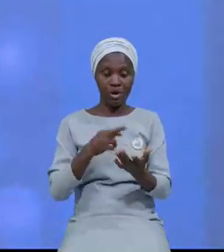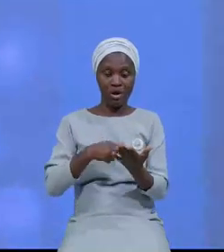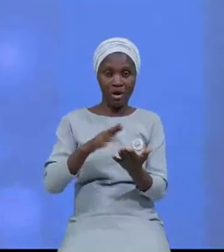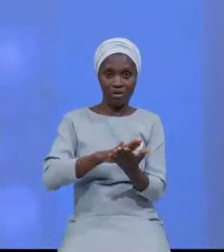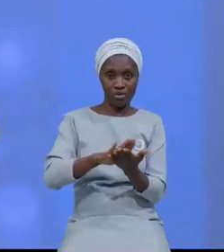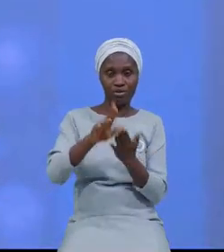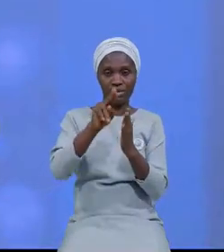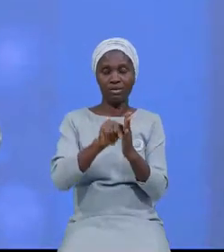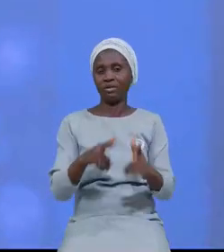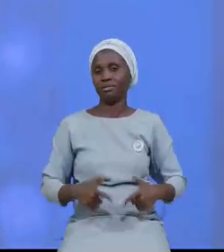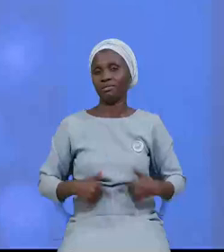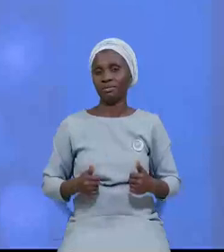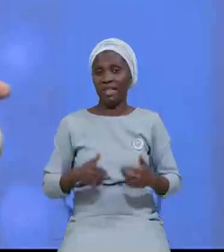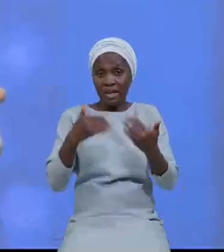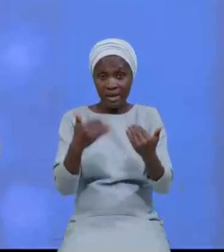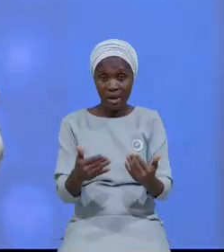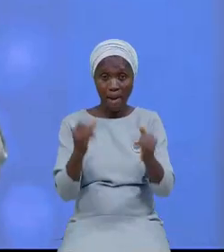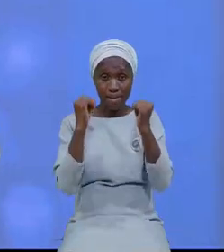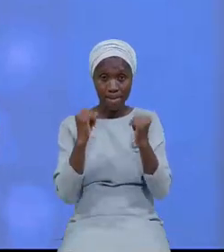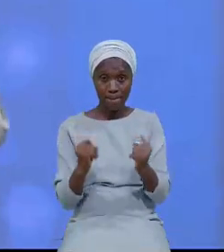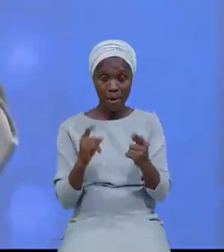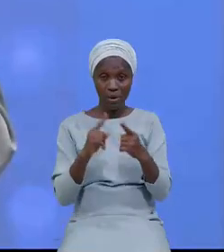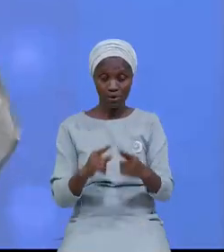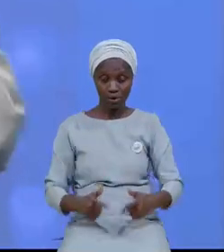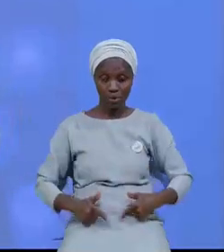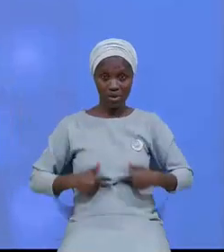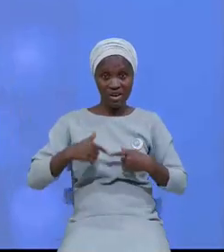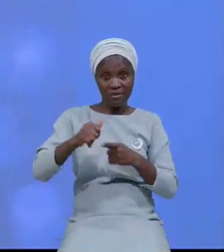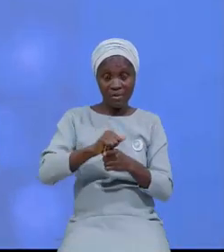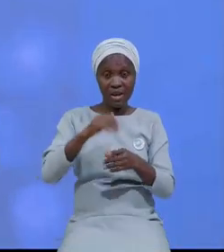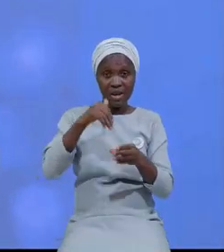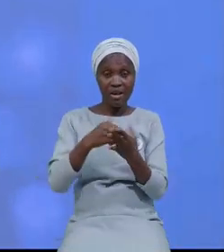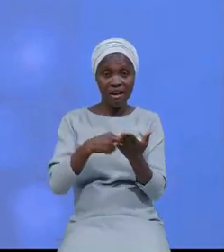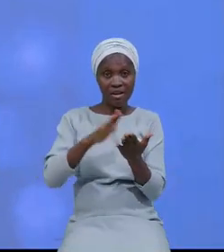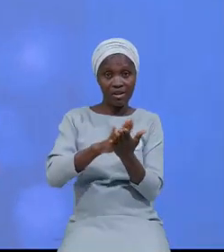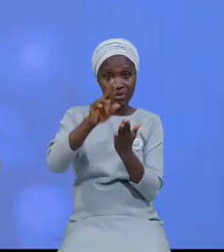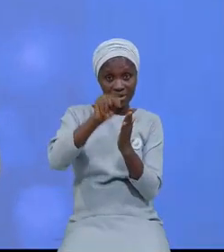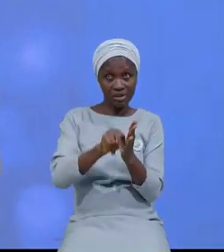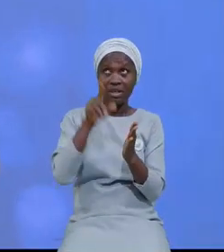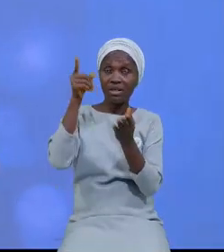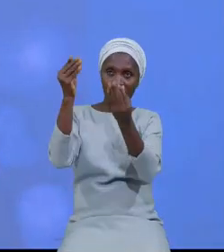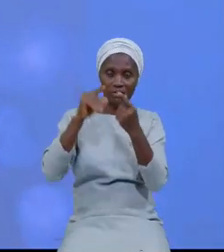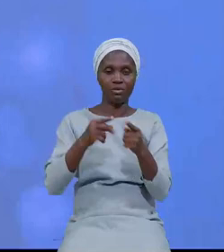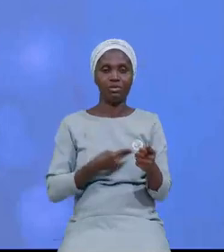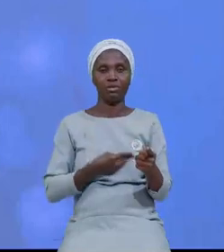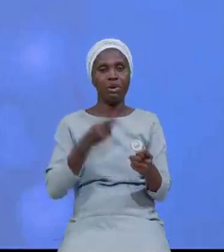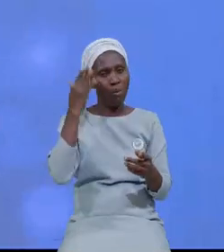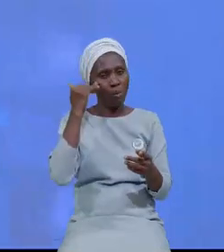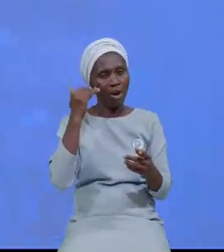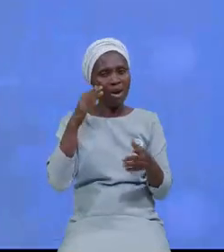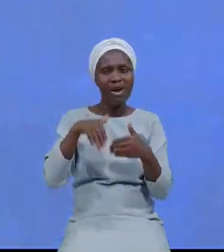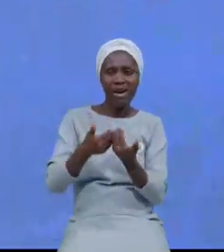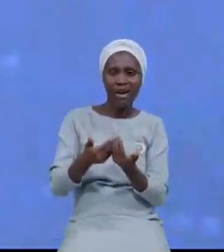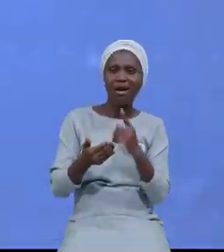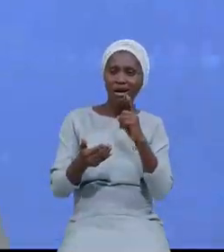maintenant la puissance pour mener dans pour vivre dans la justice il nous la donne pourquoi